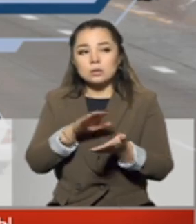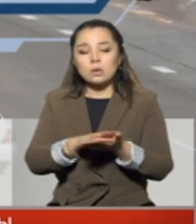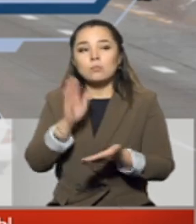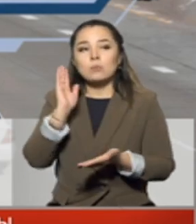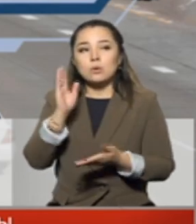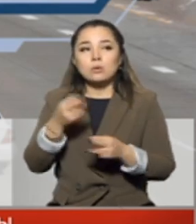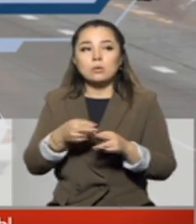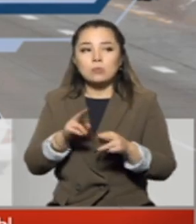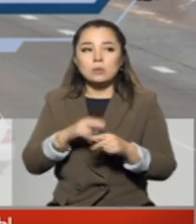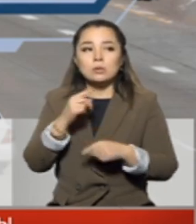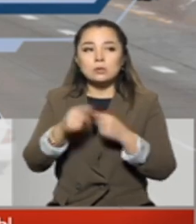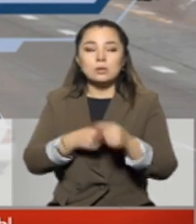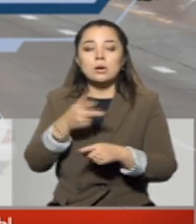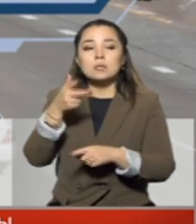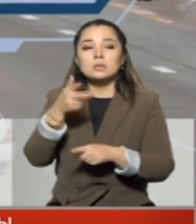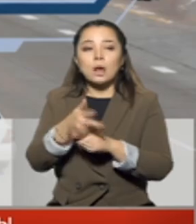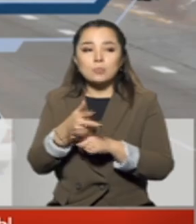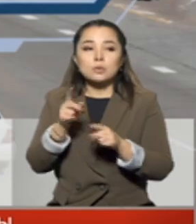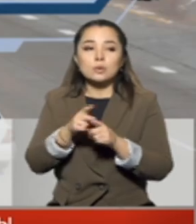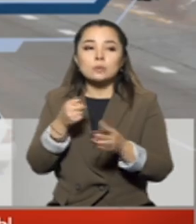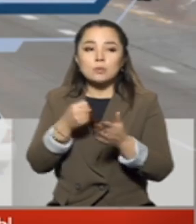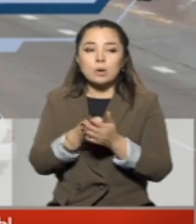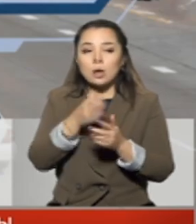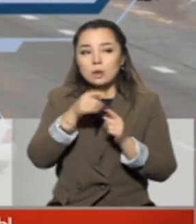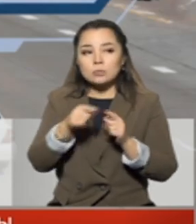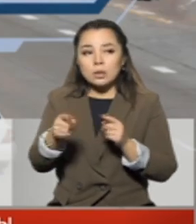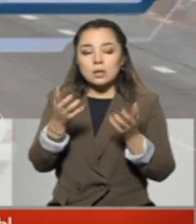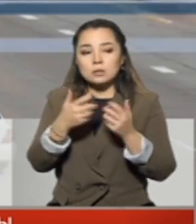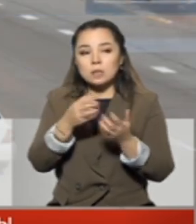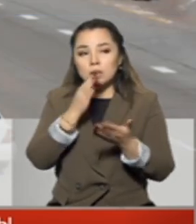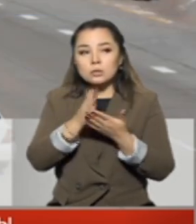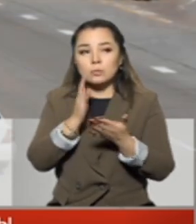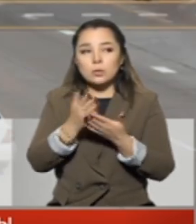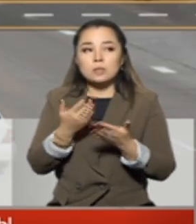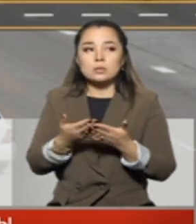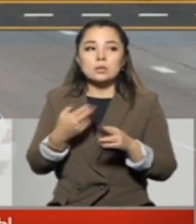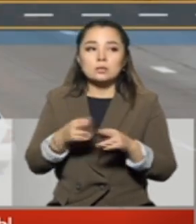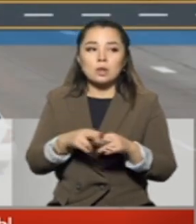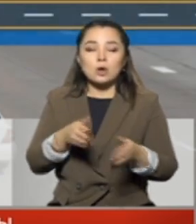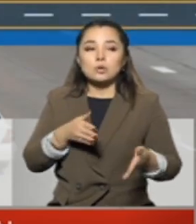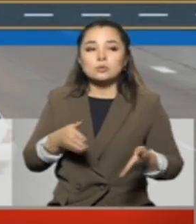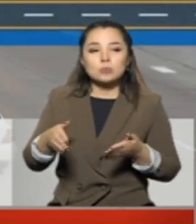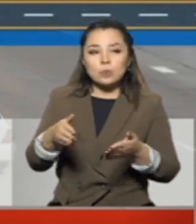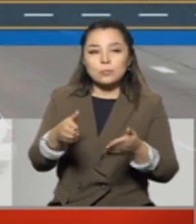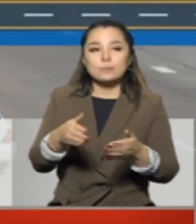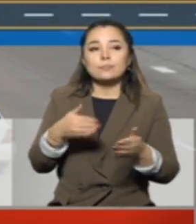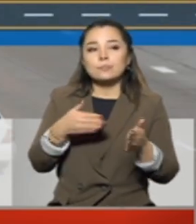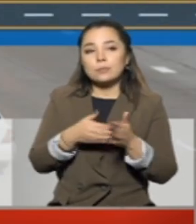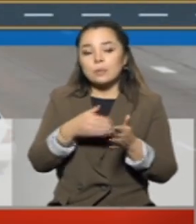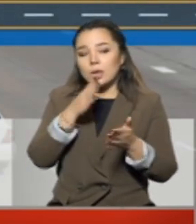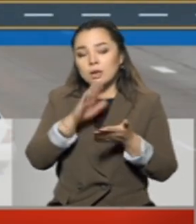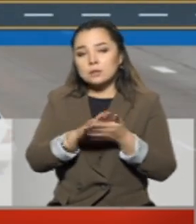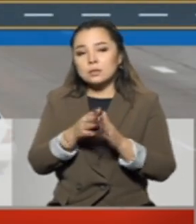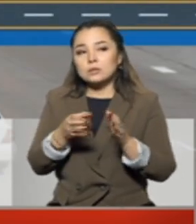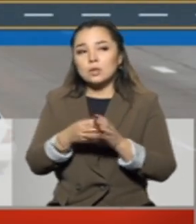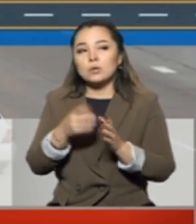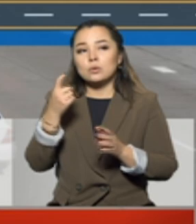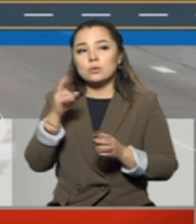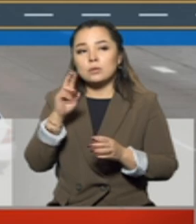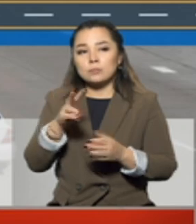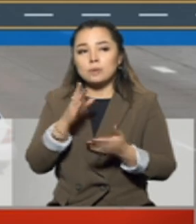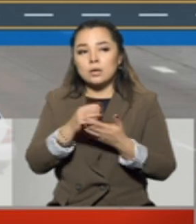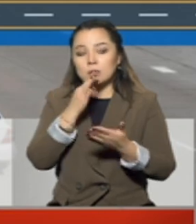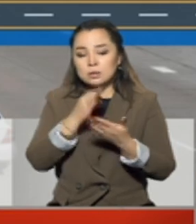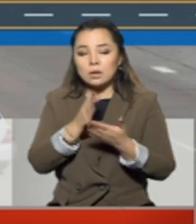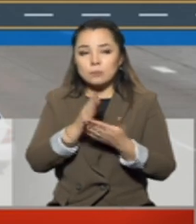отырады. Сосын келесі камераға жеткенге дейінгі уақыты есептеледі. Мәселен, тас жолдағы шекті жылдамдық сағатына 100 километр